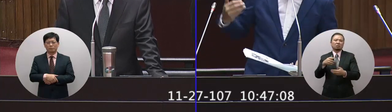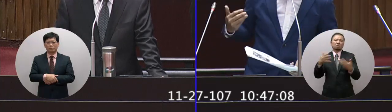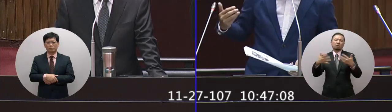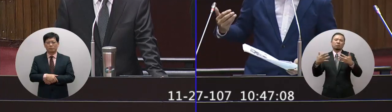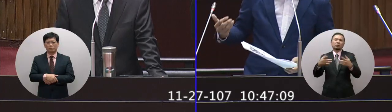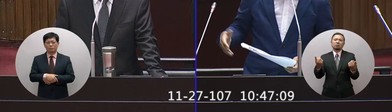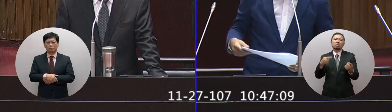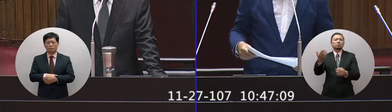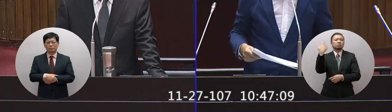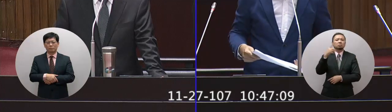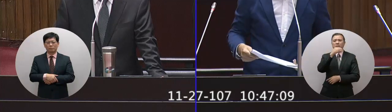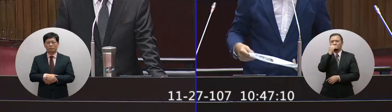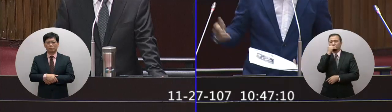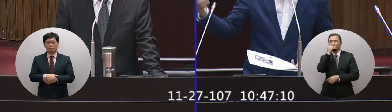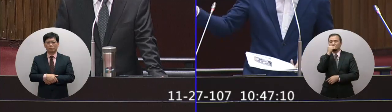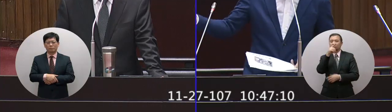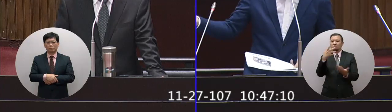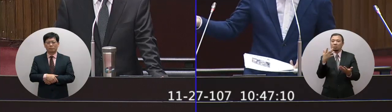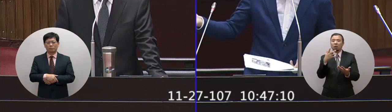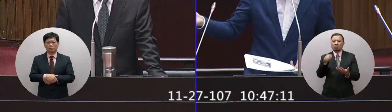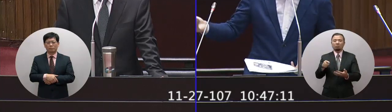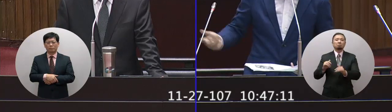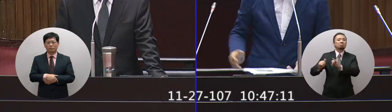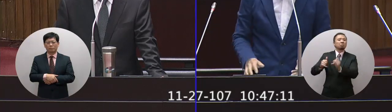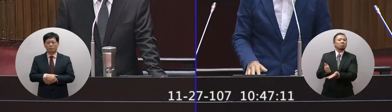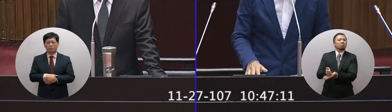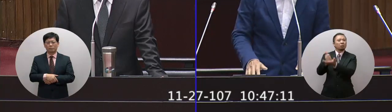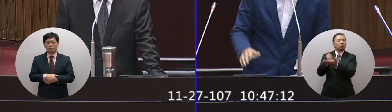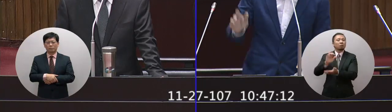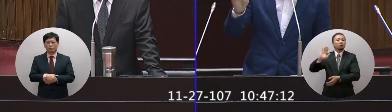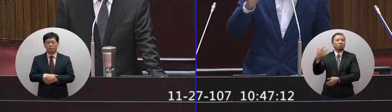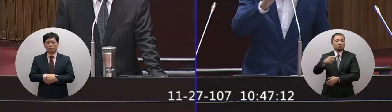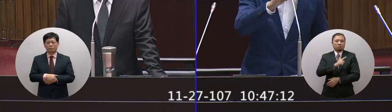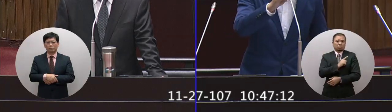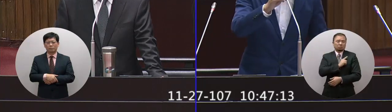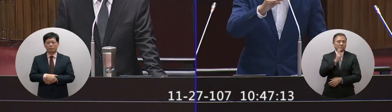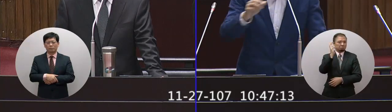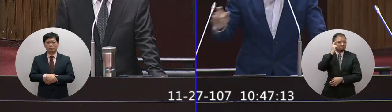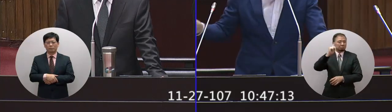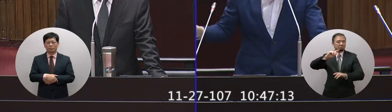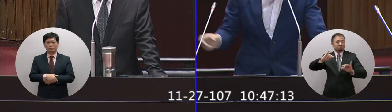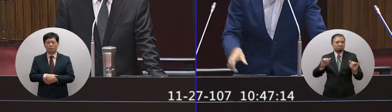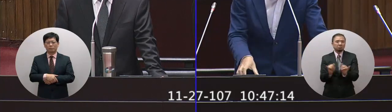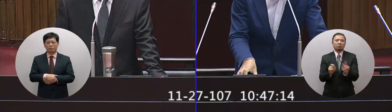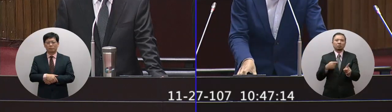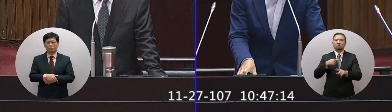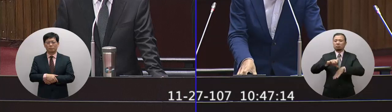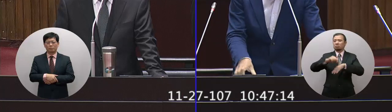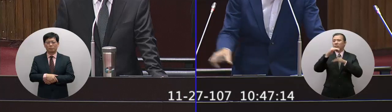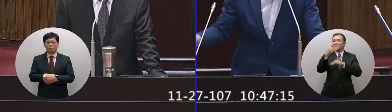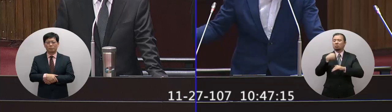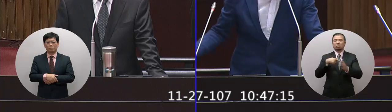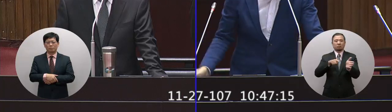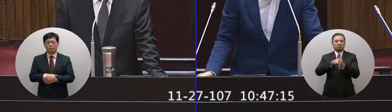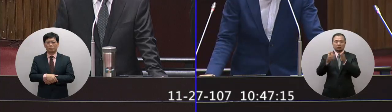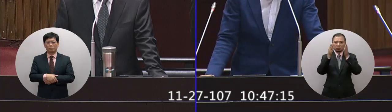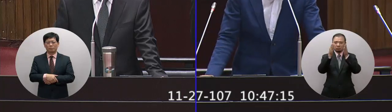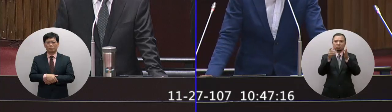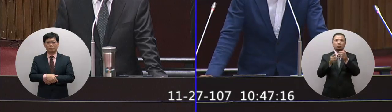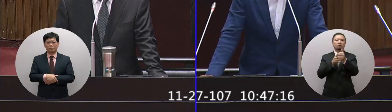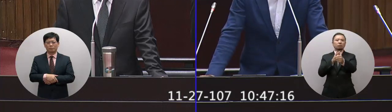那之后说尊重人民的结果，可是这跟你的价值是冲突的、啊。对不起，我时间有限哈，我们直接进入这个调查报告下